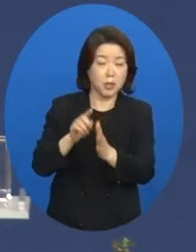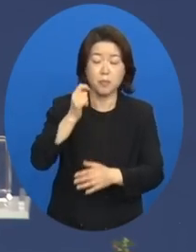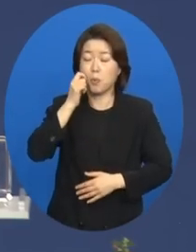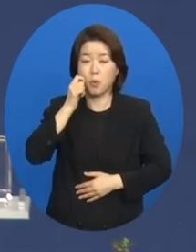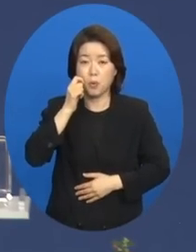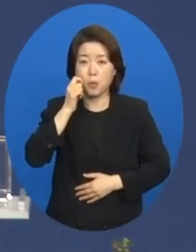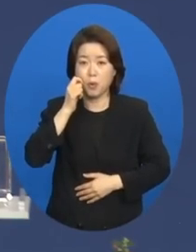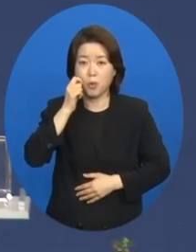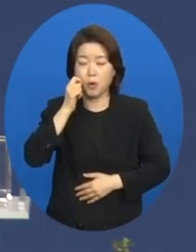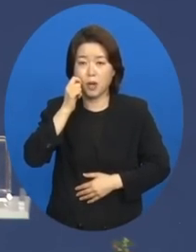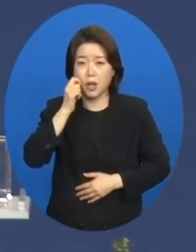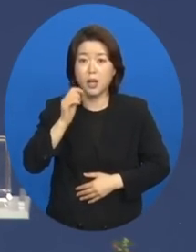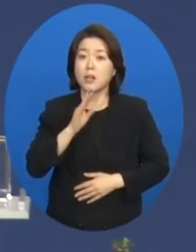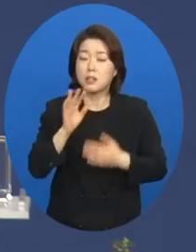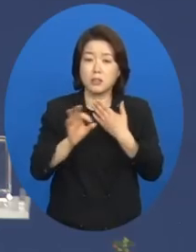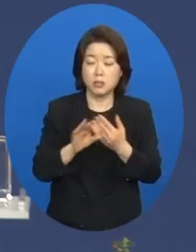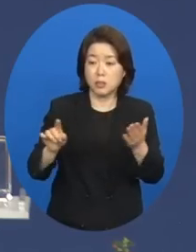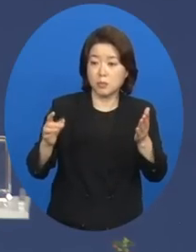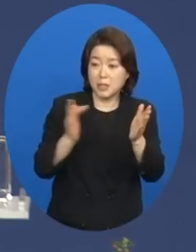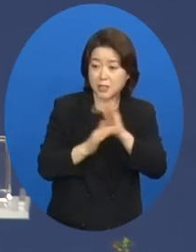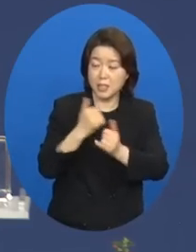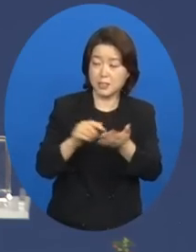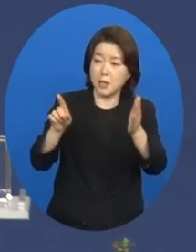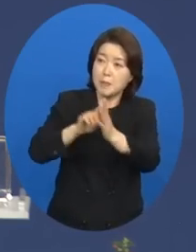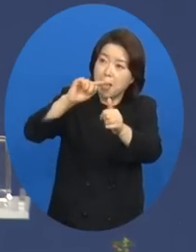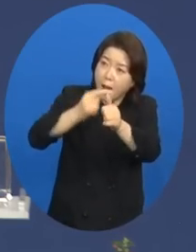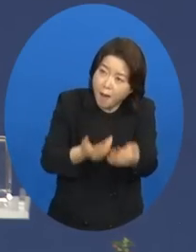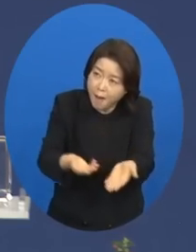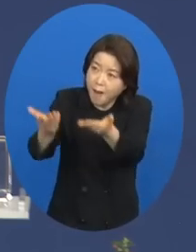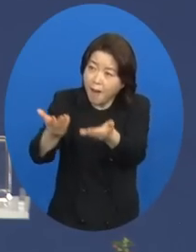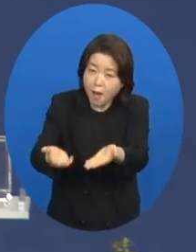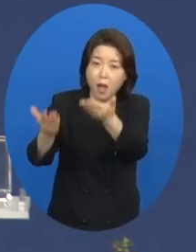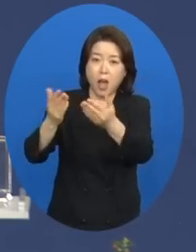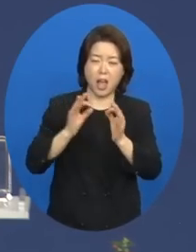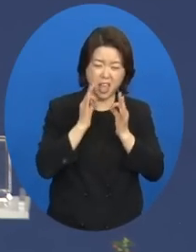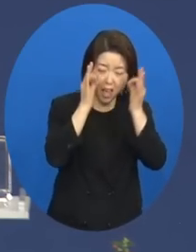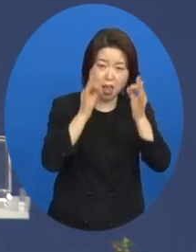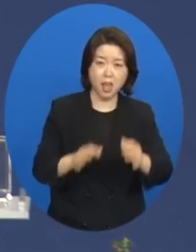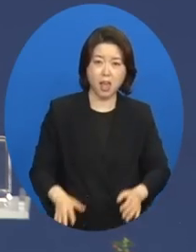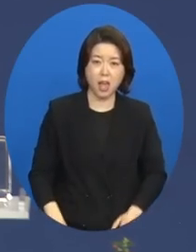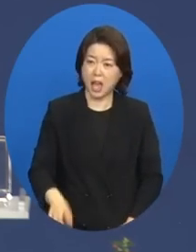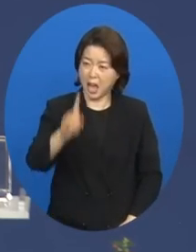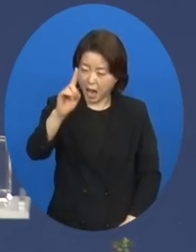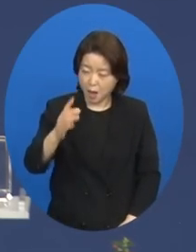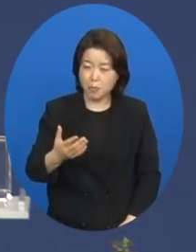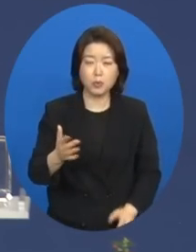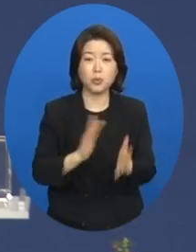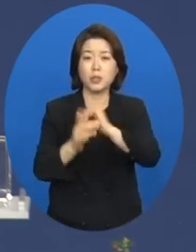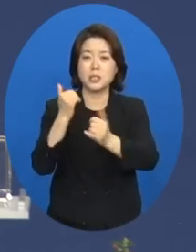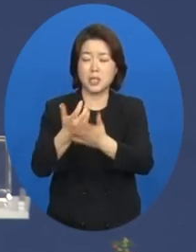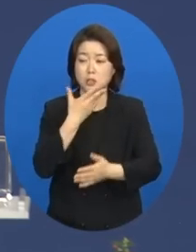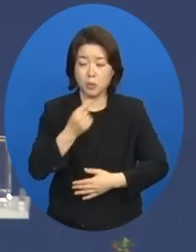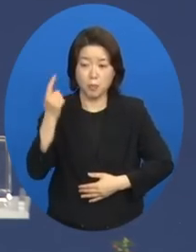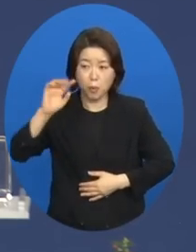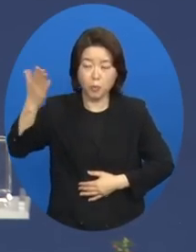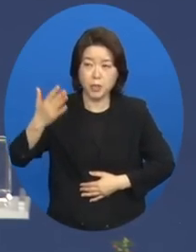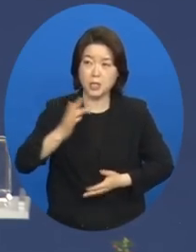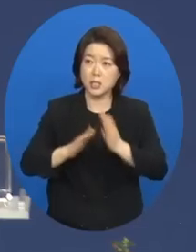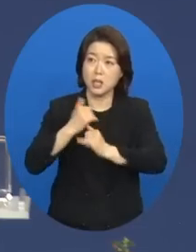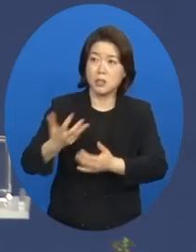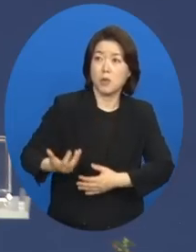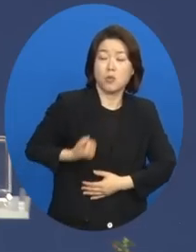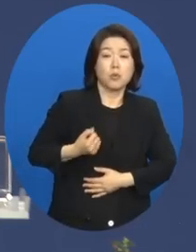못하니까 예수님을 믿어드리라고 애만 쓰지 한 번도 예수님이 내게 복음 되신 예수님을 누려보질 못하는